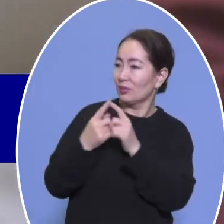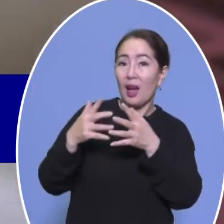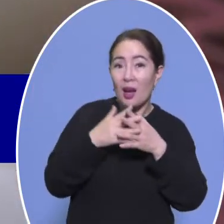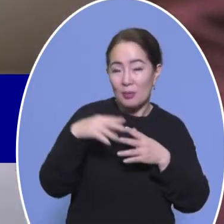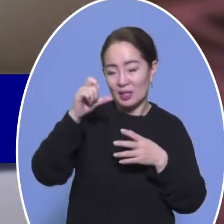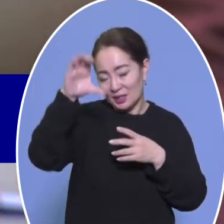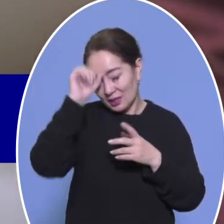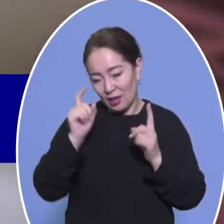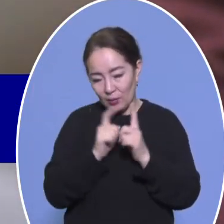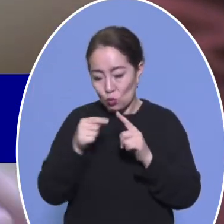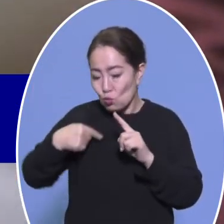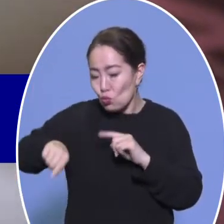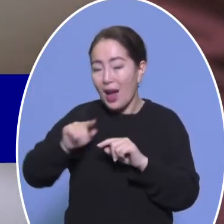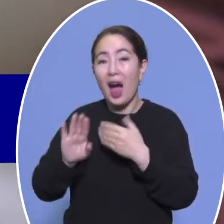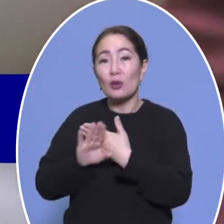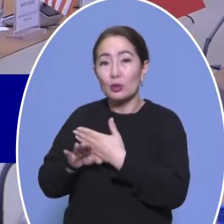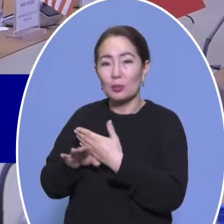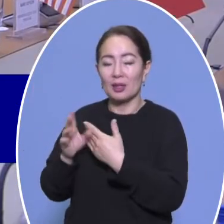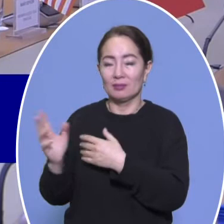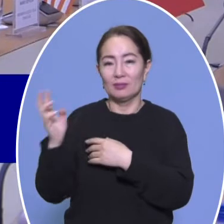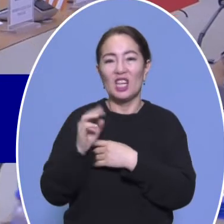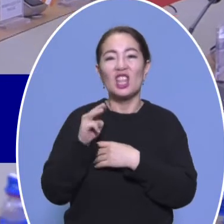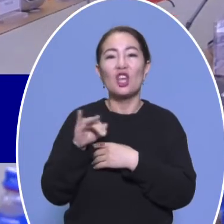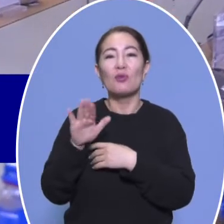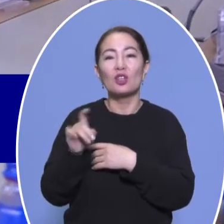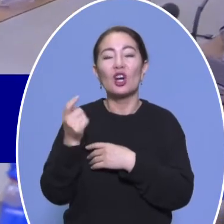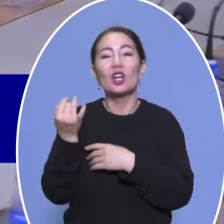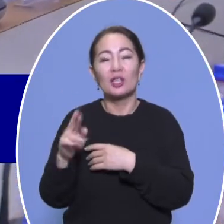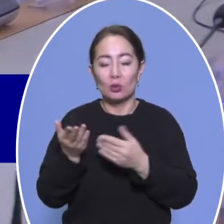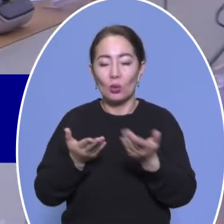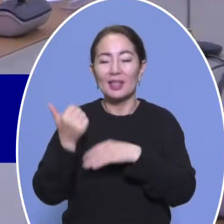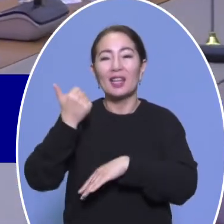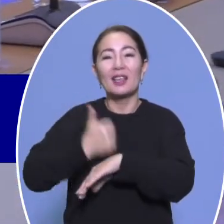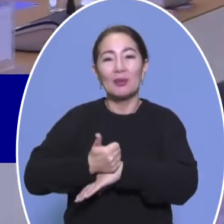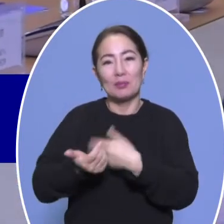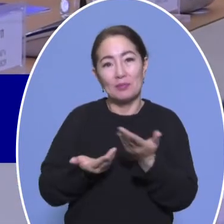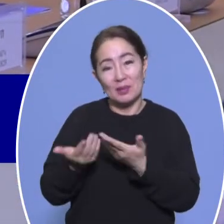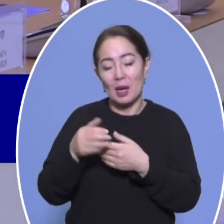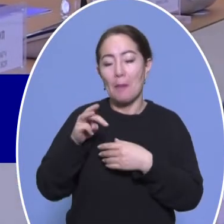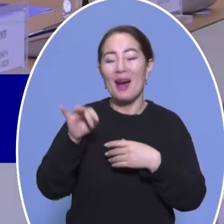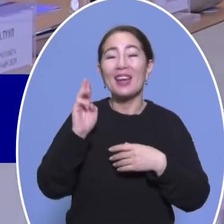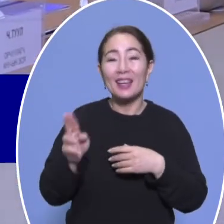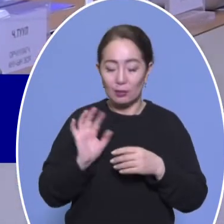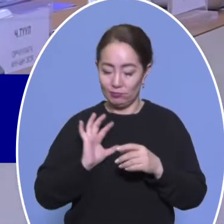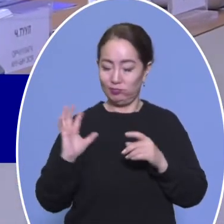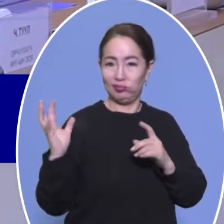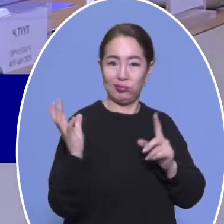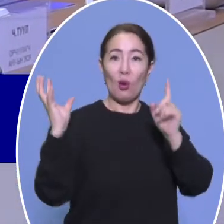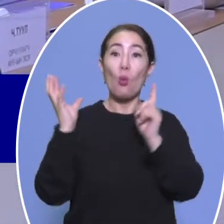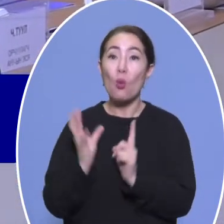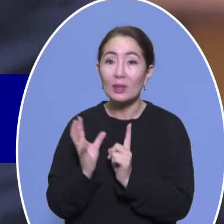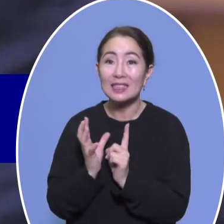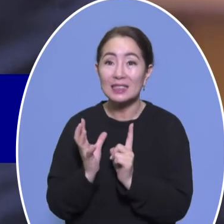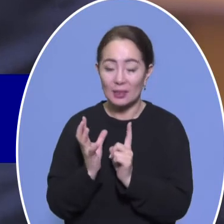За элчин сайдын яамны бүс нутгийн аюулгүй байдлын атташе Тимитор Рид. За худалдааны ахлах мэргэжилтэн Майкл Рич Монд тэргүүтэй төлөөлөгчдийг хүлээн авч